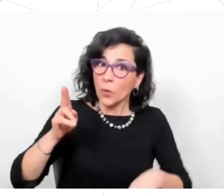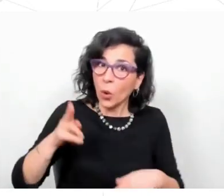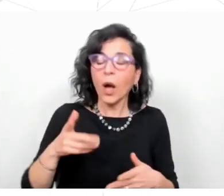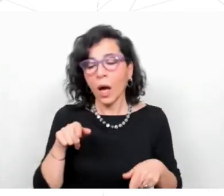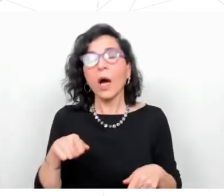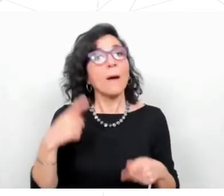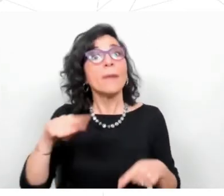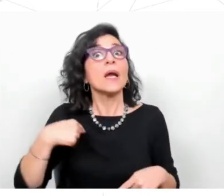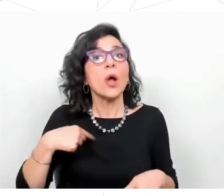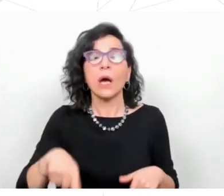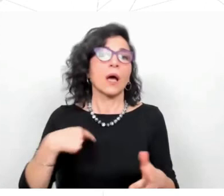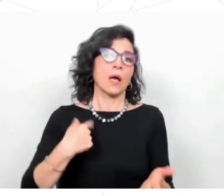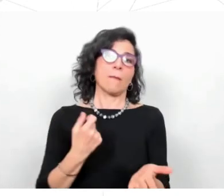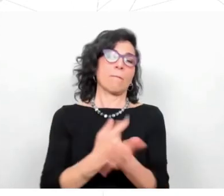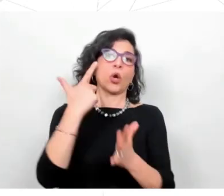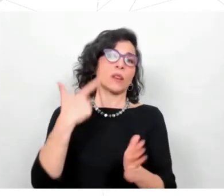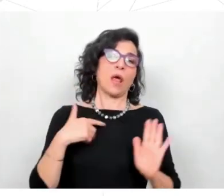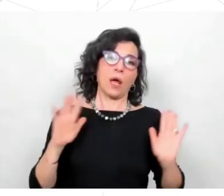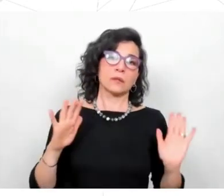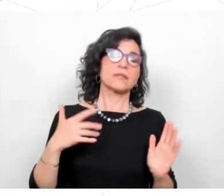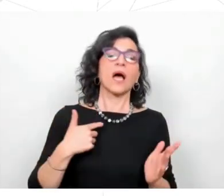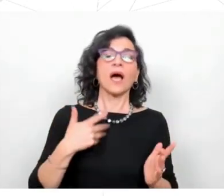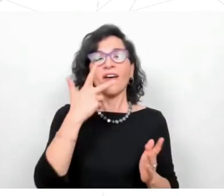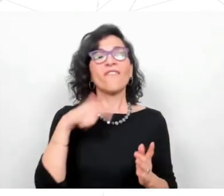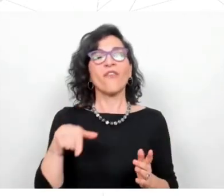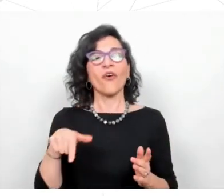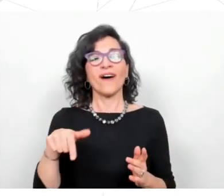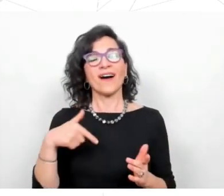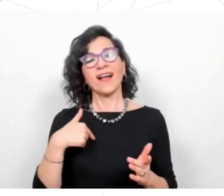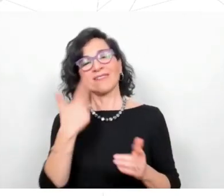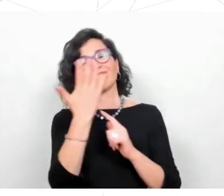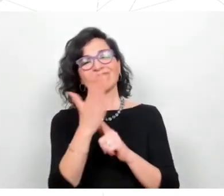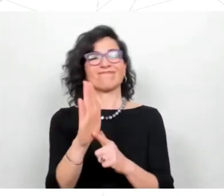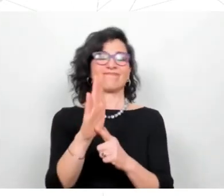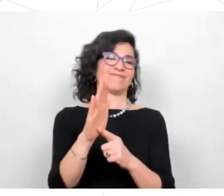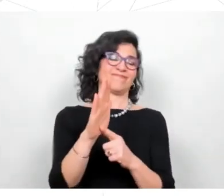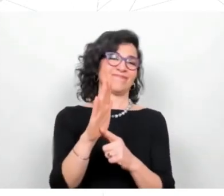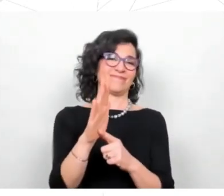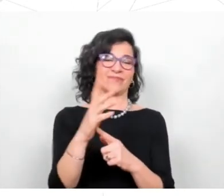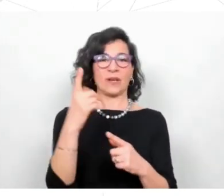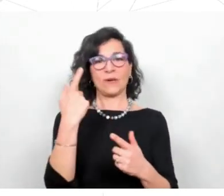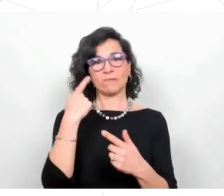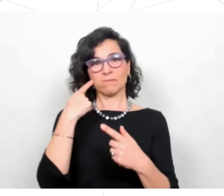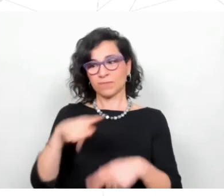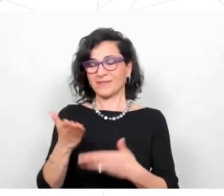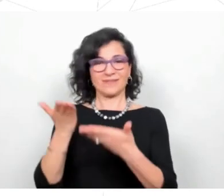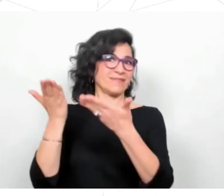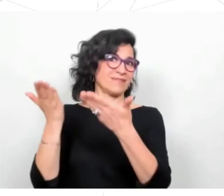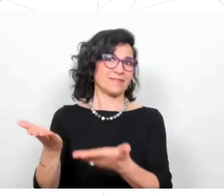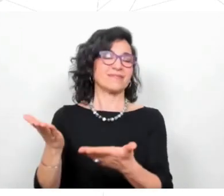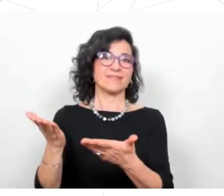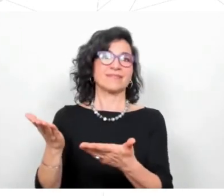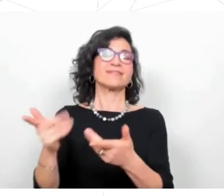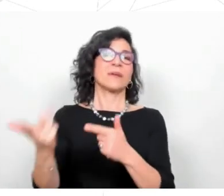volevamo davvero che una presenza come quella che abbiamo appena visto facesse